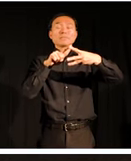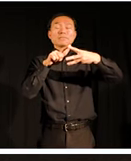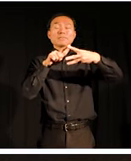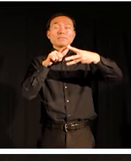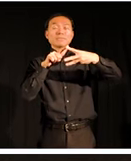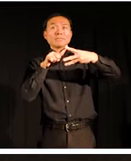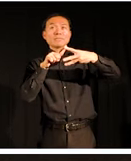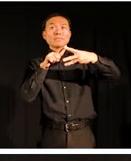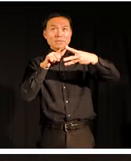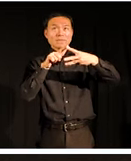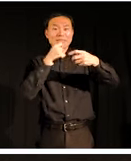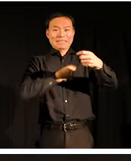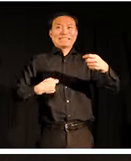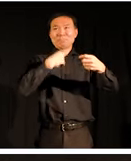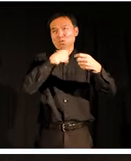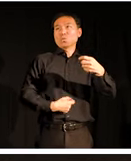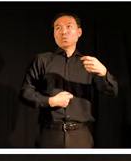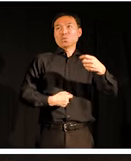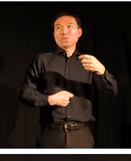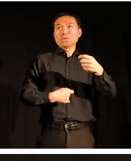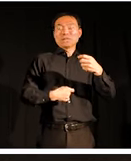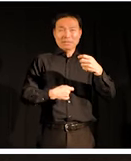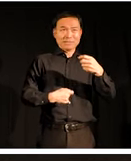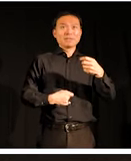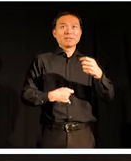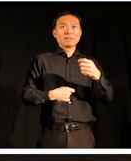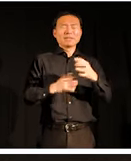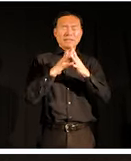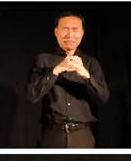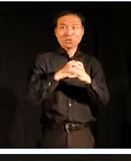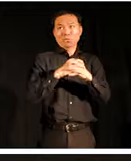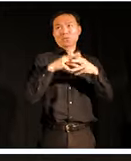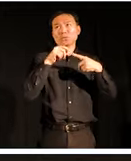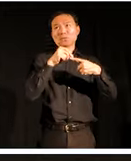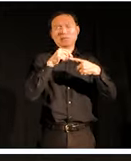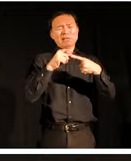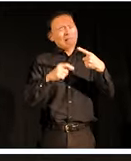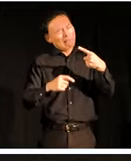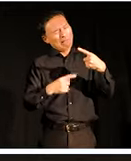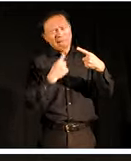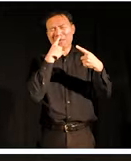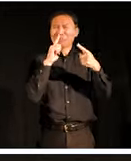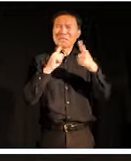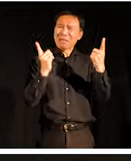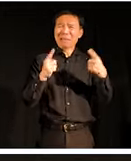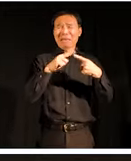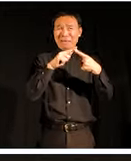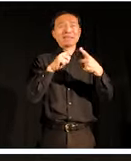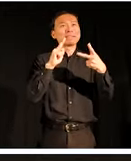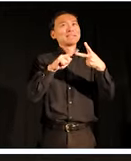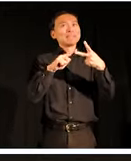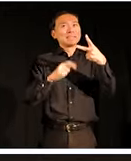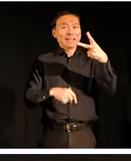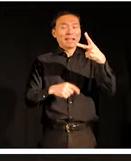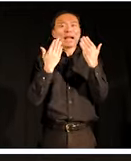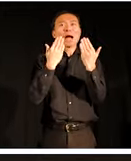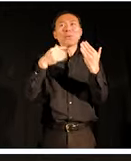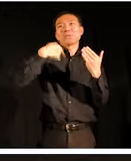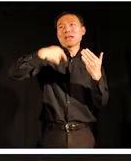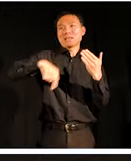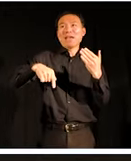あの新婦神父様なりなさいあそういやちょっとどうかなと思ったんですけど2番目あの学校の